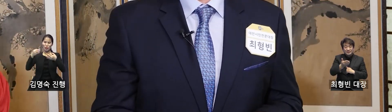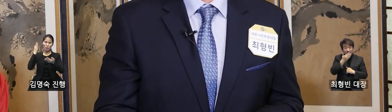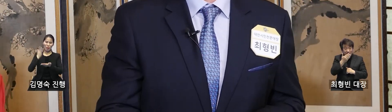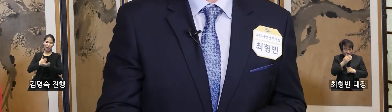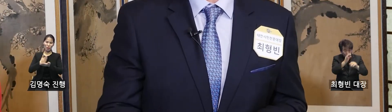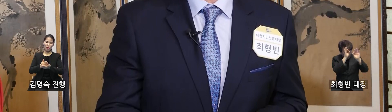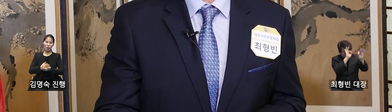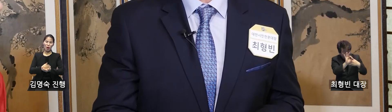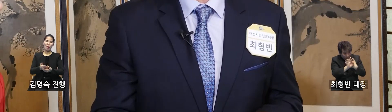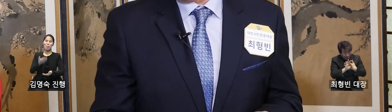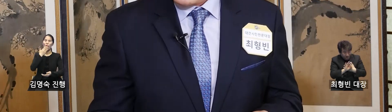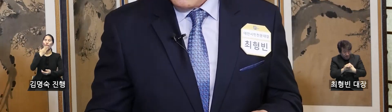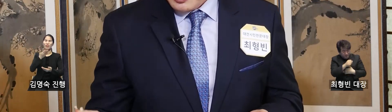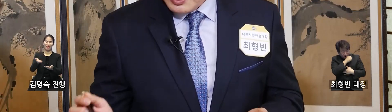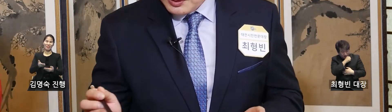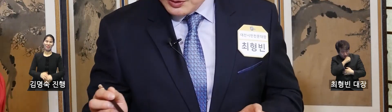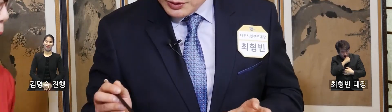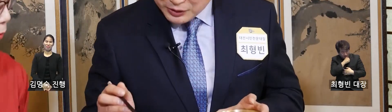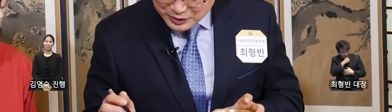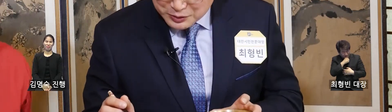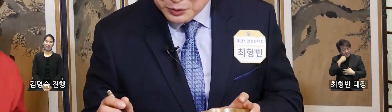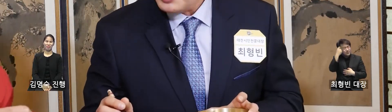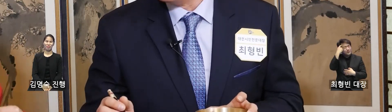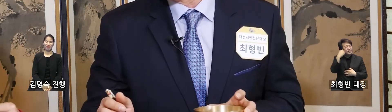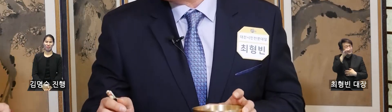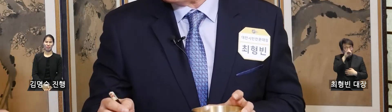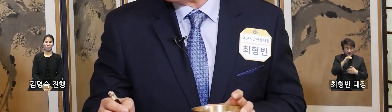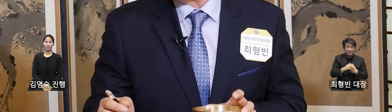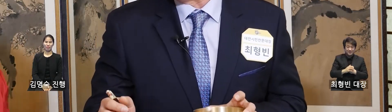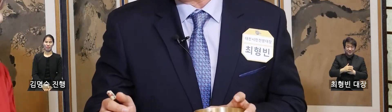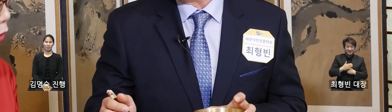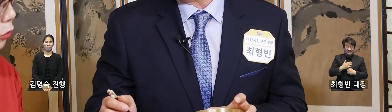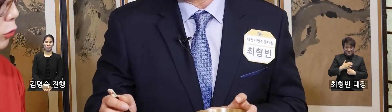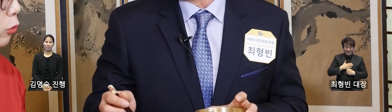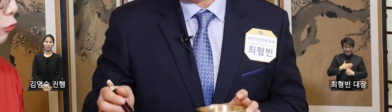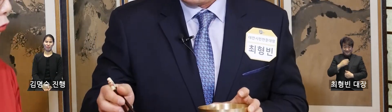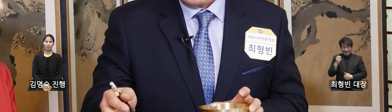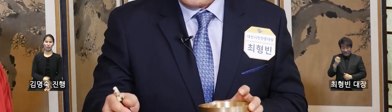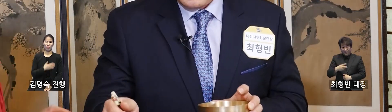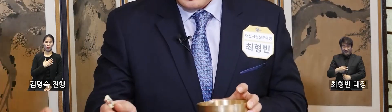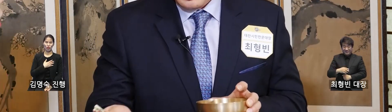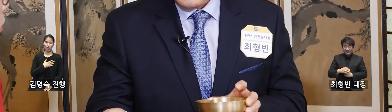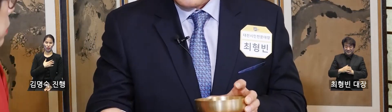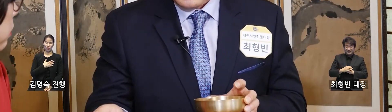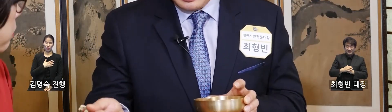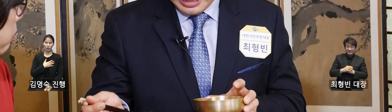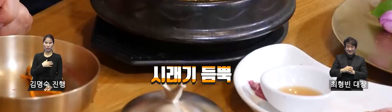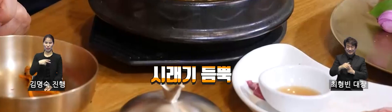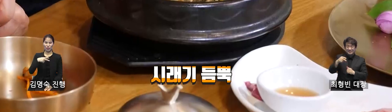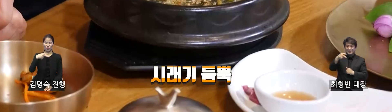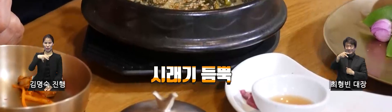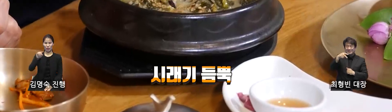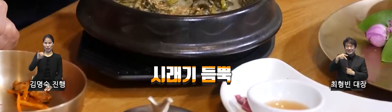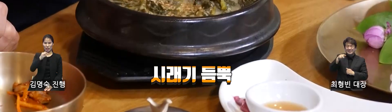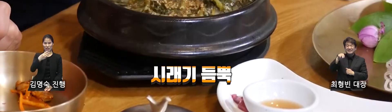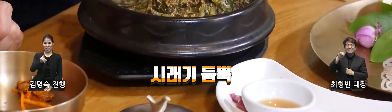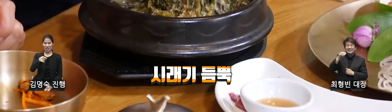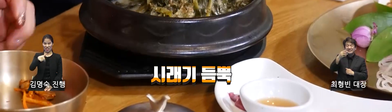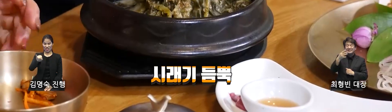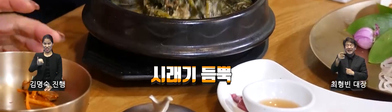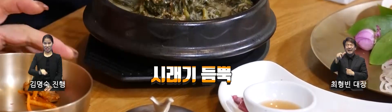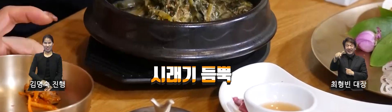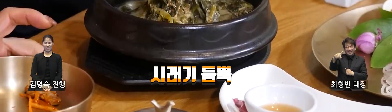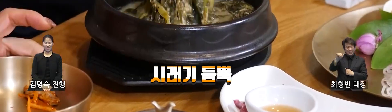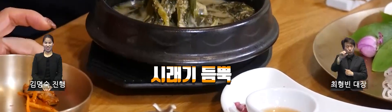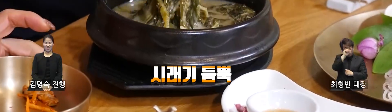말해도 해가고 맛있어 갔더니 거에요 저는 노역을 좋아합니다 줘 쳐도 cad 네모 더